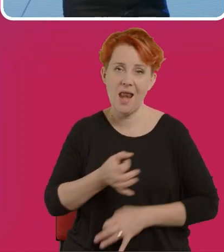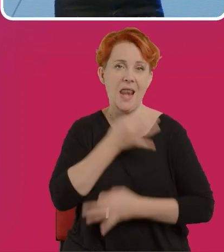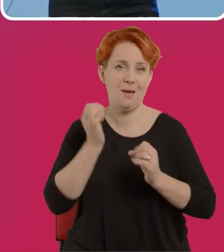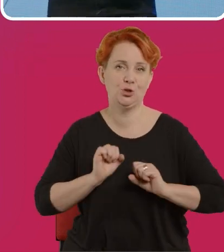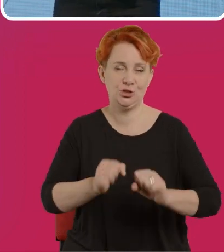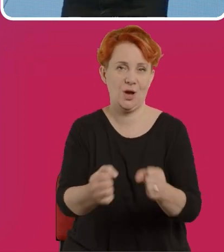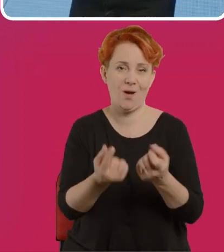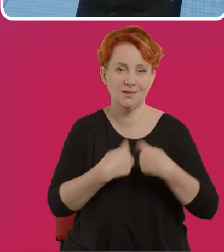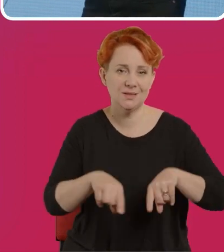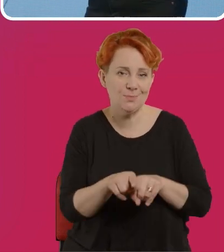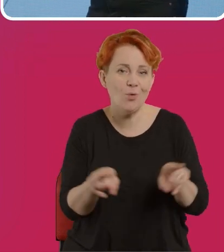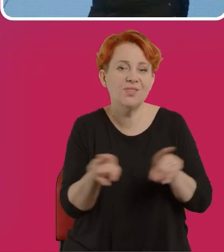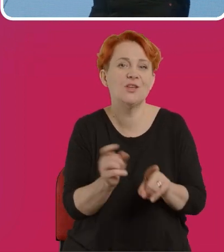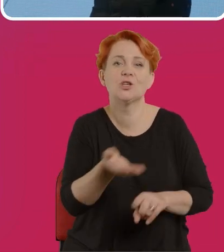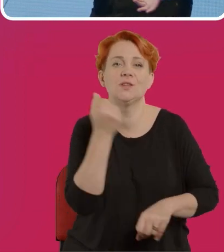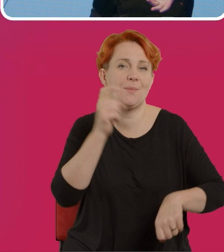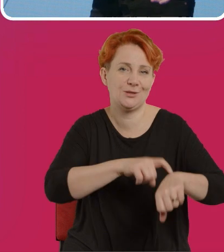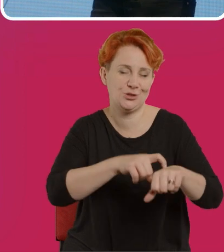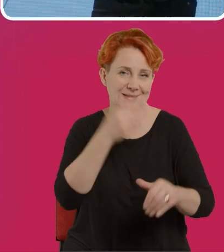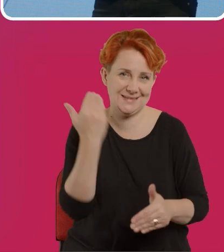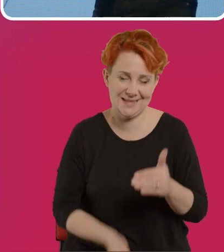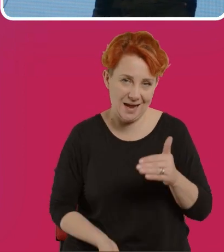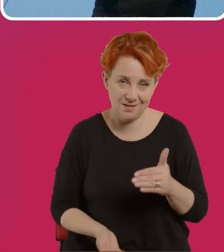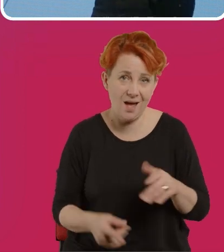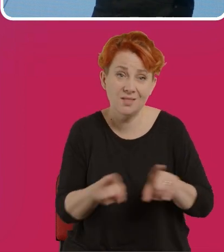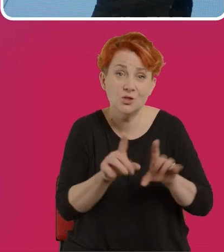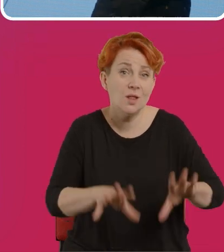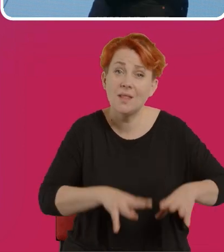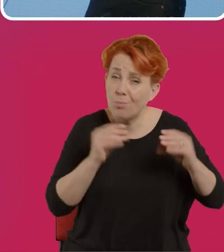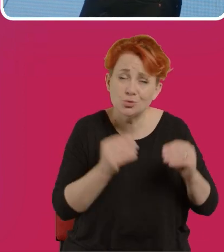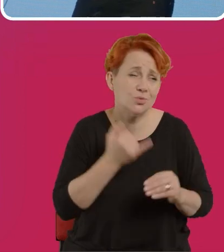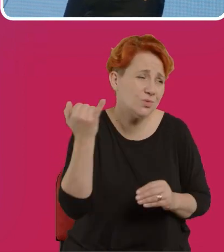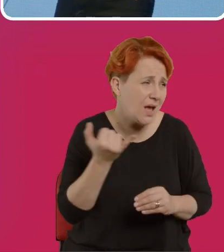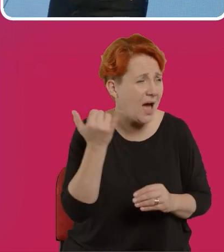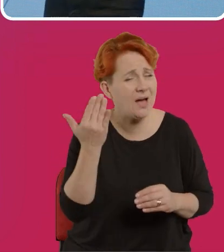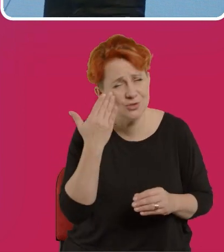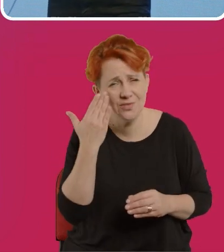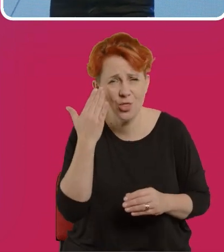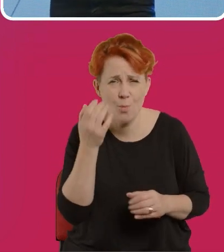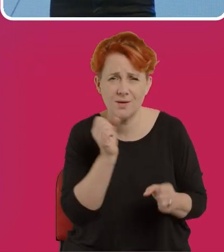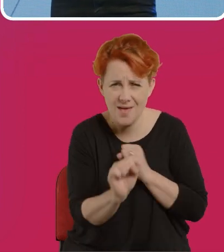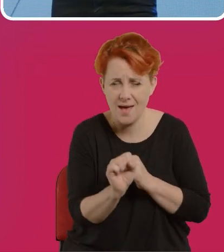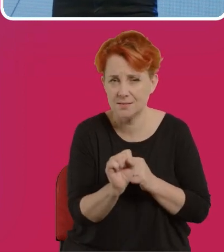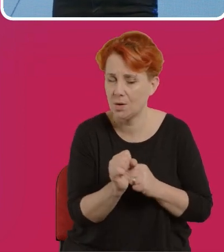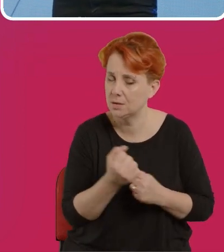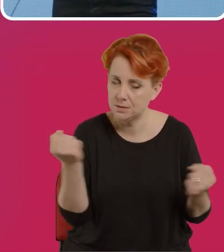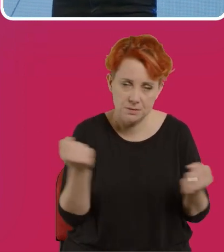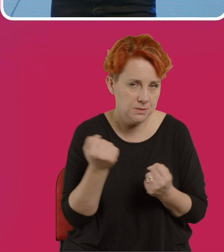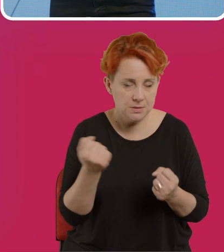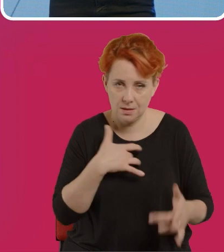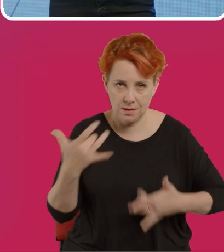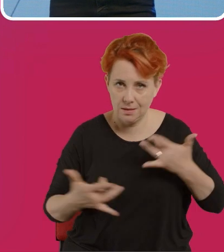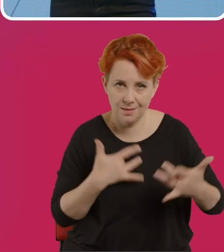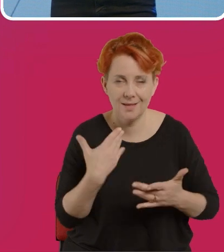że tracicie czas. A to jest szczególnie na początkowym, zawsze jest, ale szczególnie na początku boli najbardziej, bo tak naprawdę